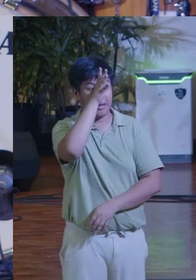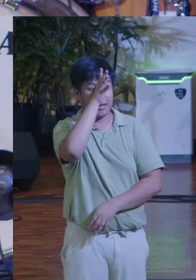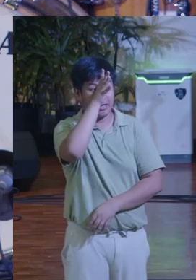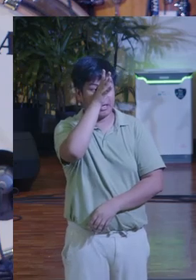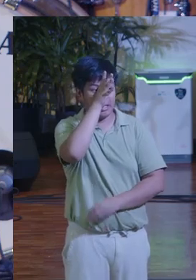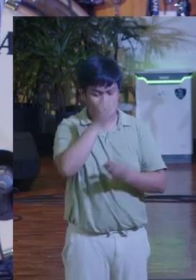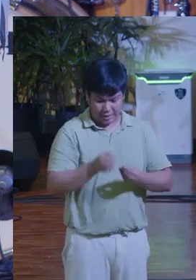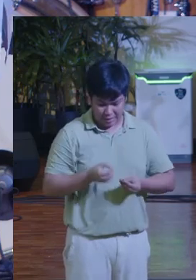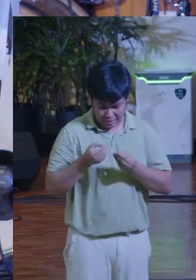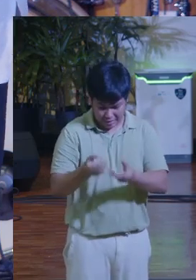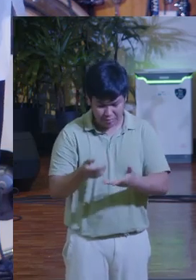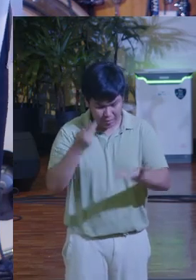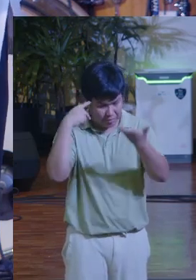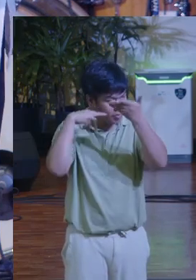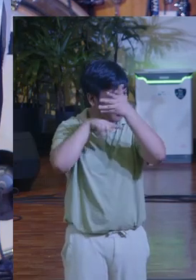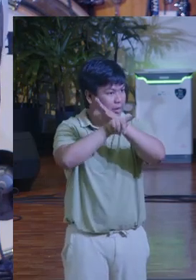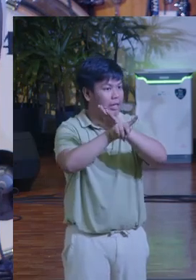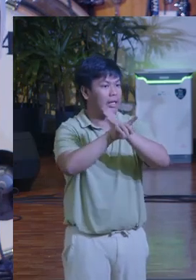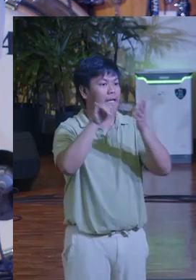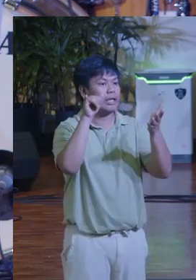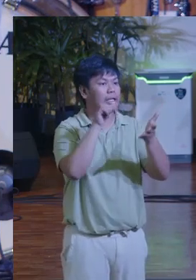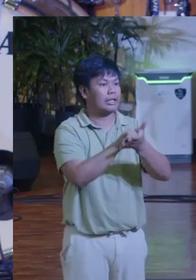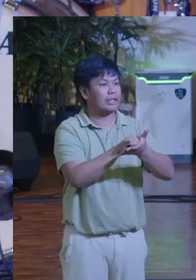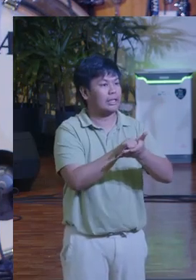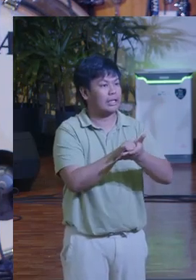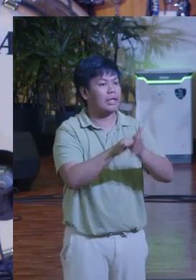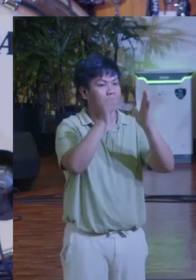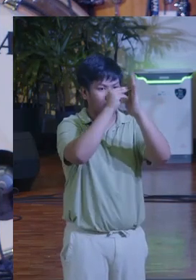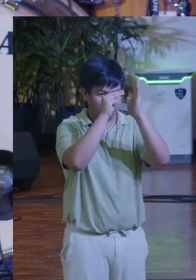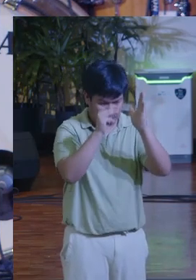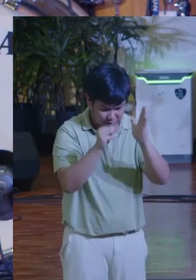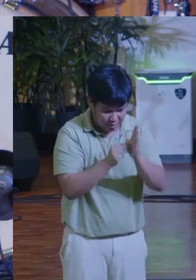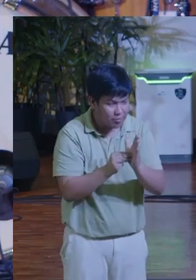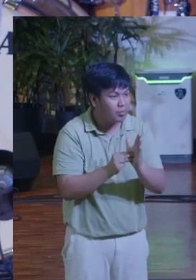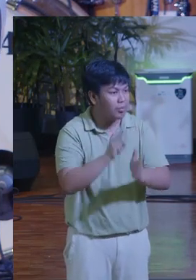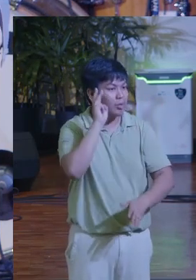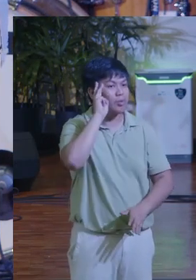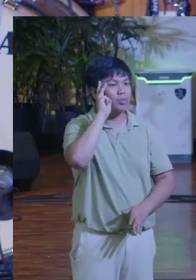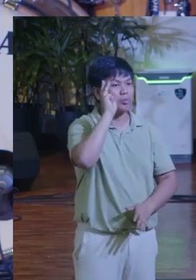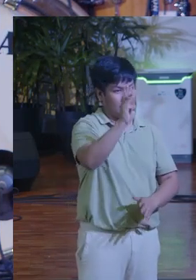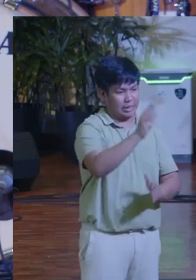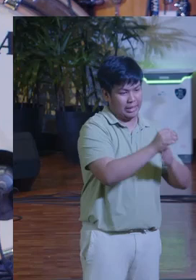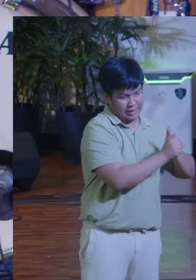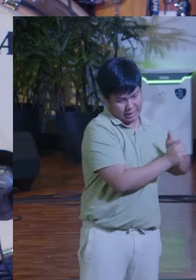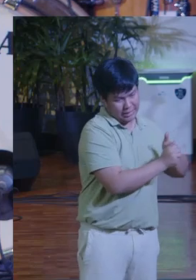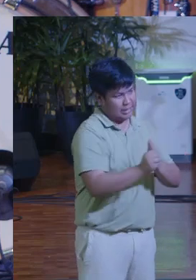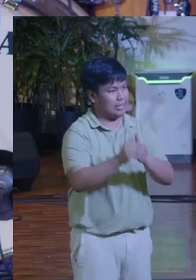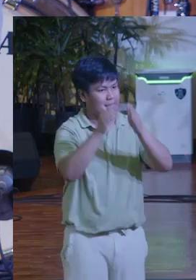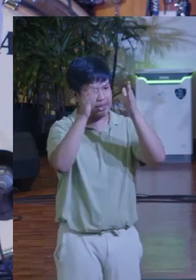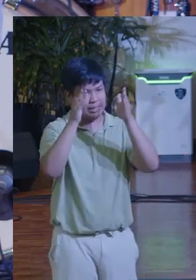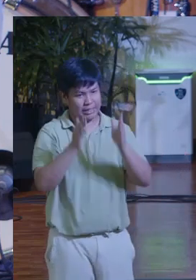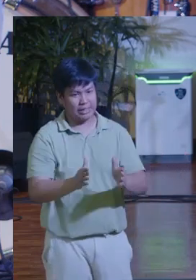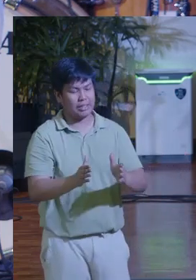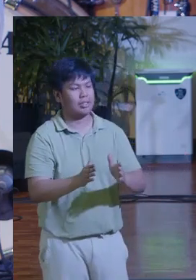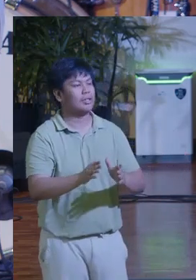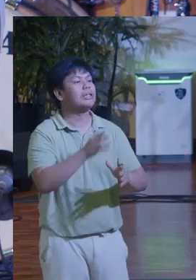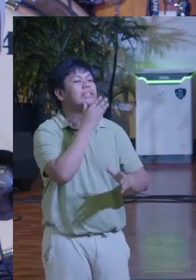ng isang prophecy na ang kanyang bunsong anak na lalaki ay magiging deliverer ng